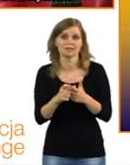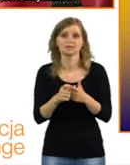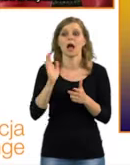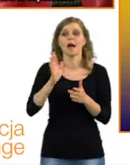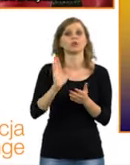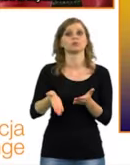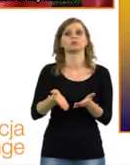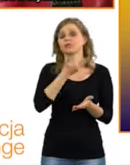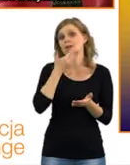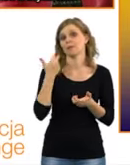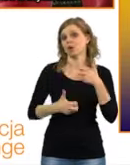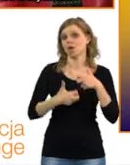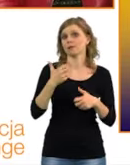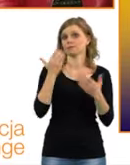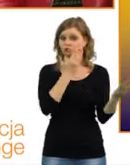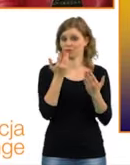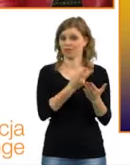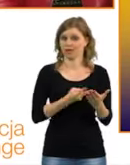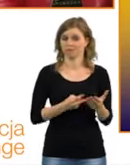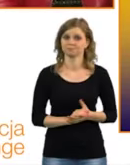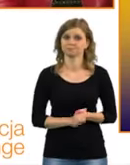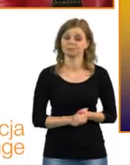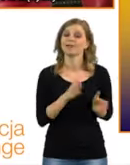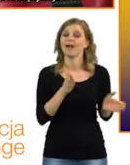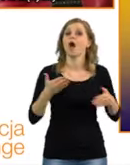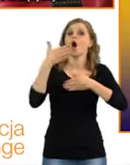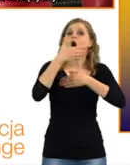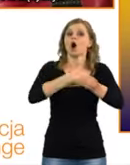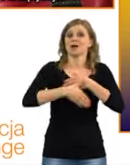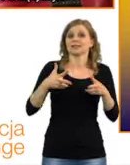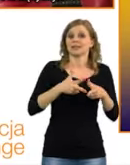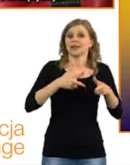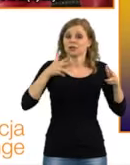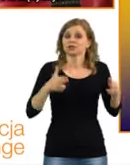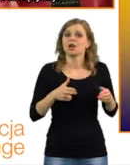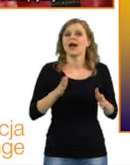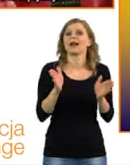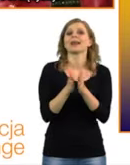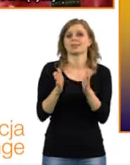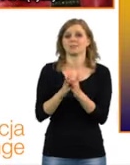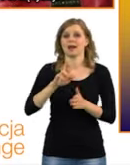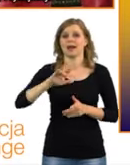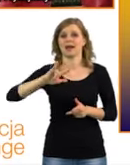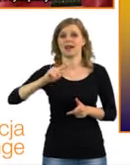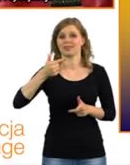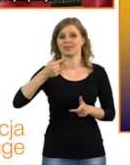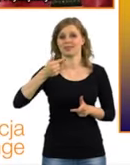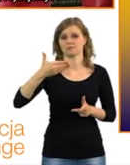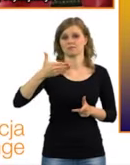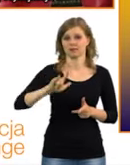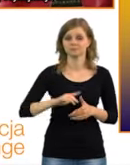żeby nie miało problemów z czytaniem. I ostatnia część to są rytmy.